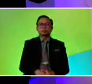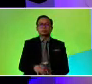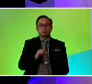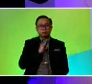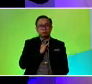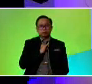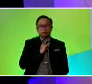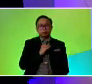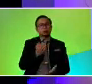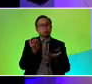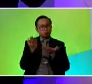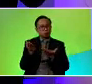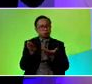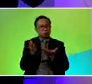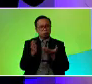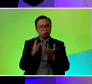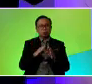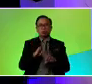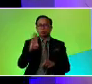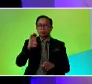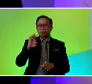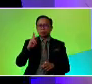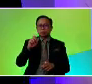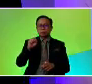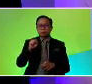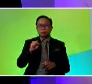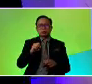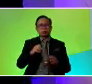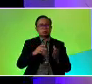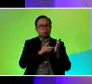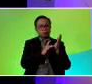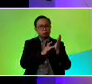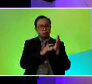seorang pendaki dada contoh bekas Oke kemudian si keluar